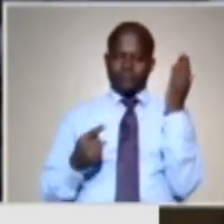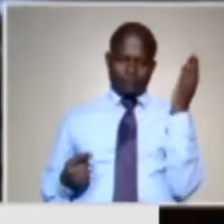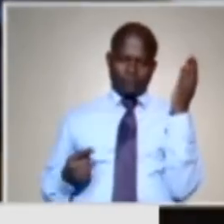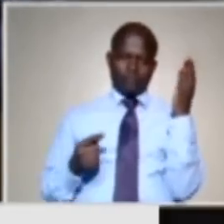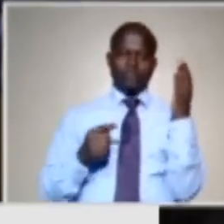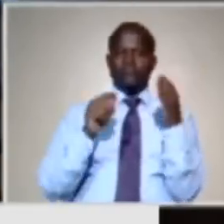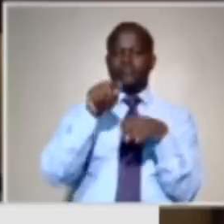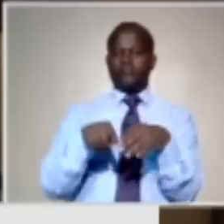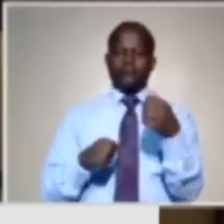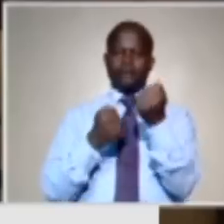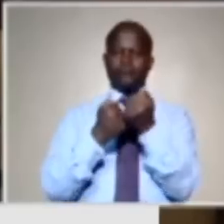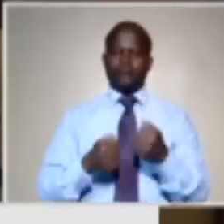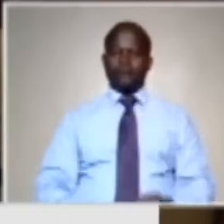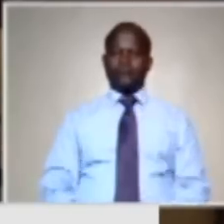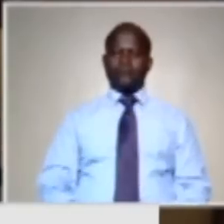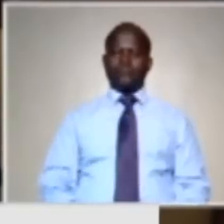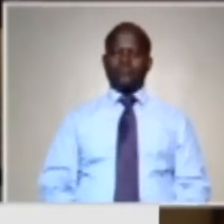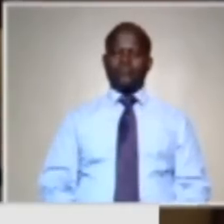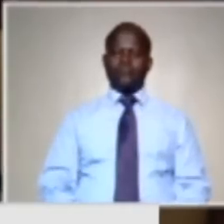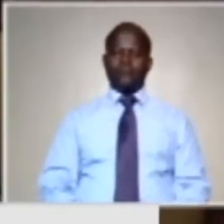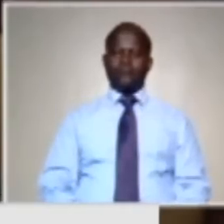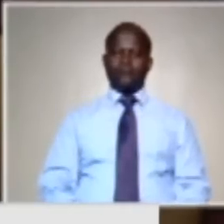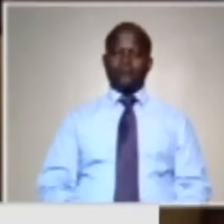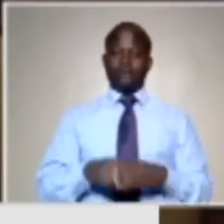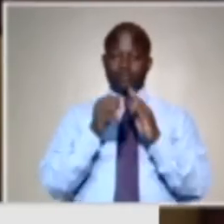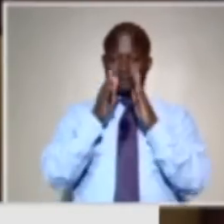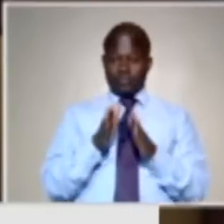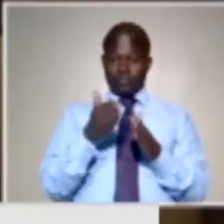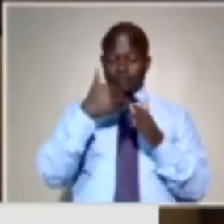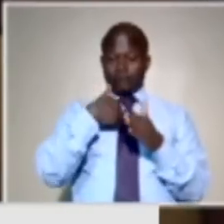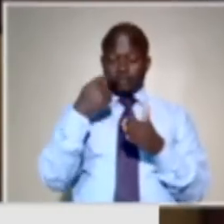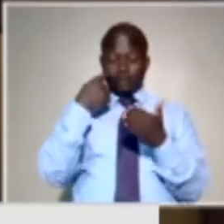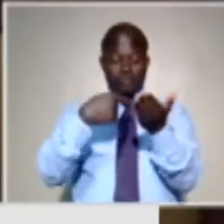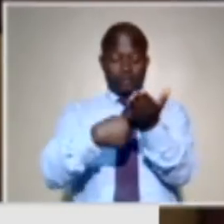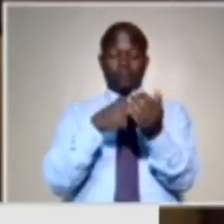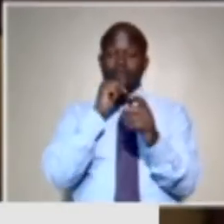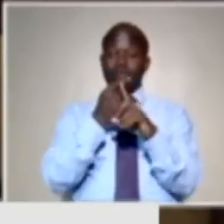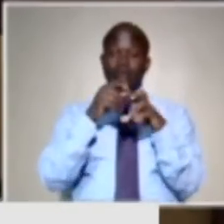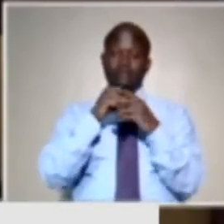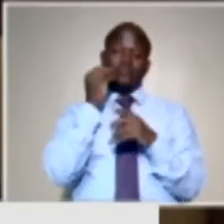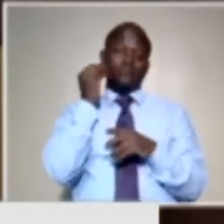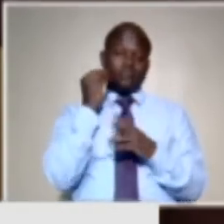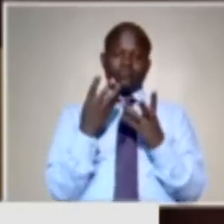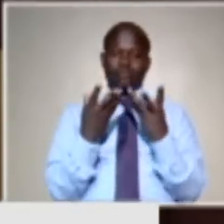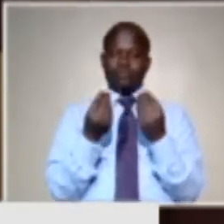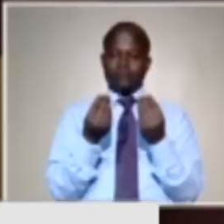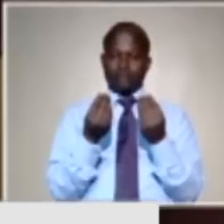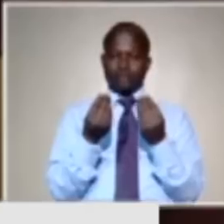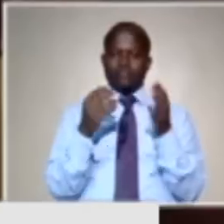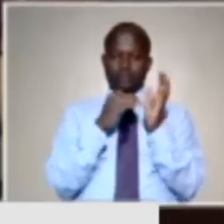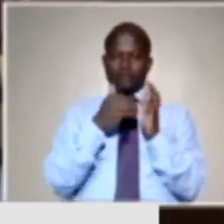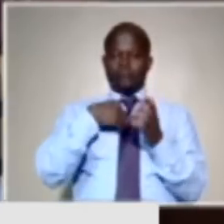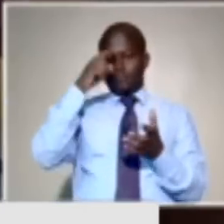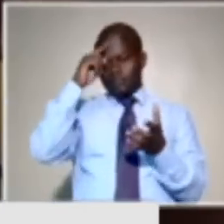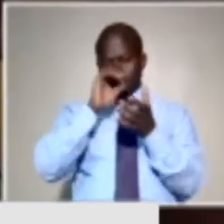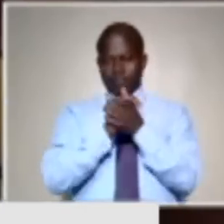bwabuje kumunganira umuntu ageze akabona ikintu yajya yivuza wenda atavuye no mu rugo byamworohera nabyikizere